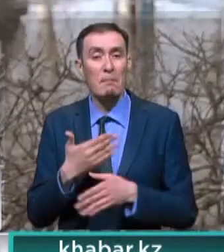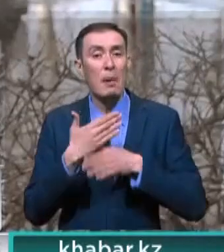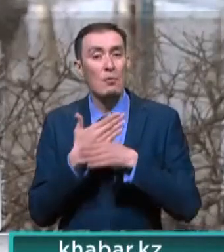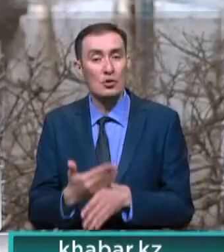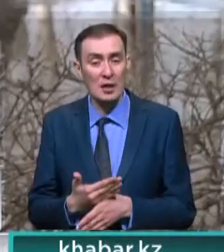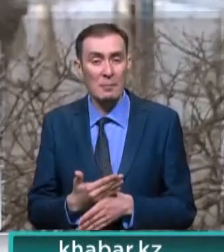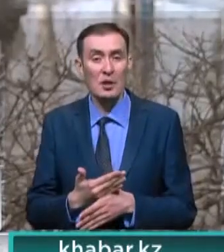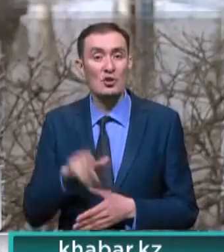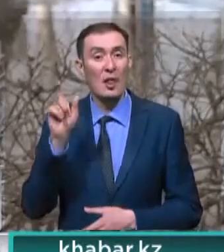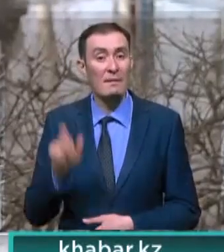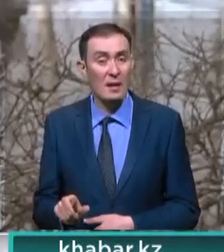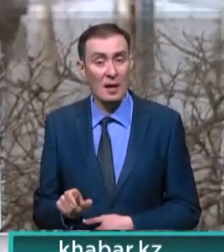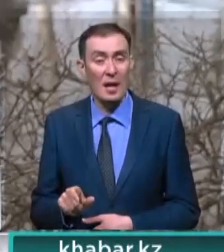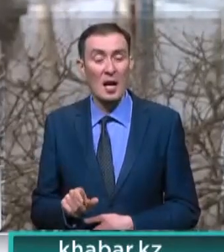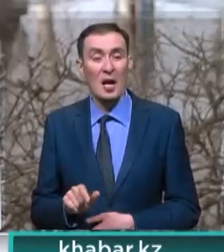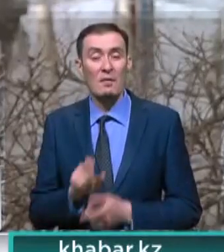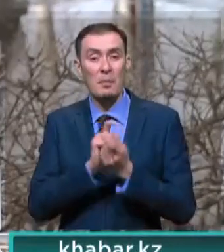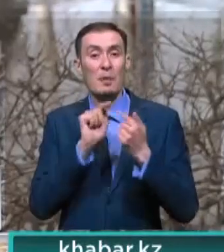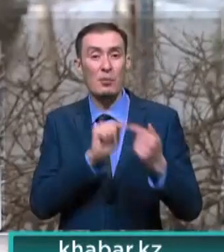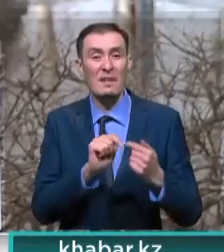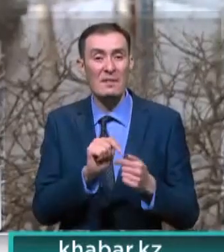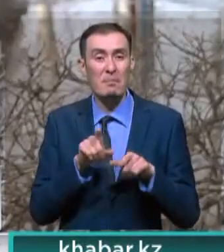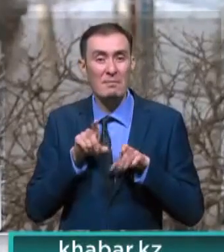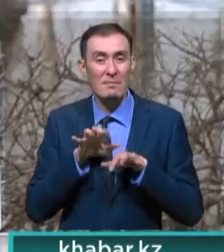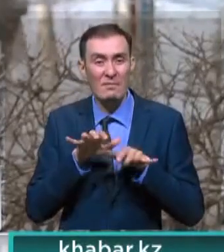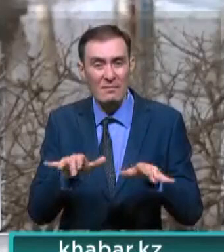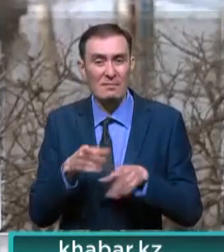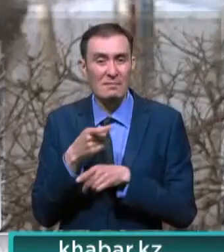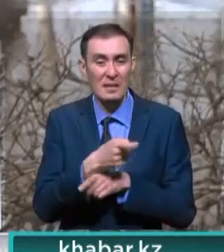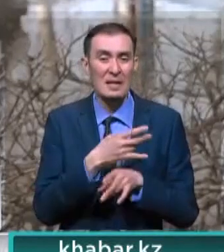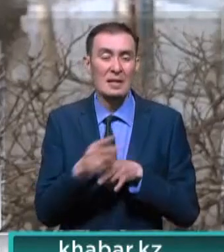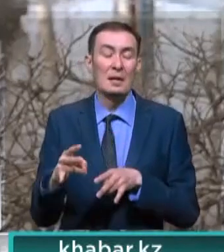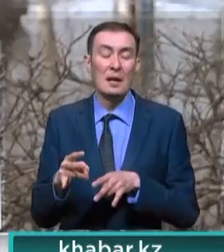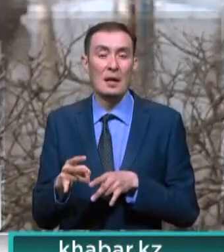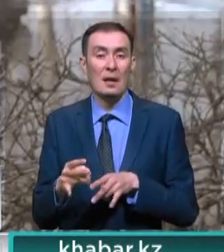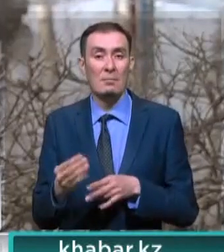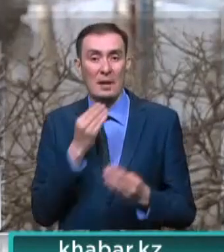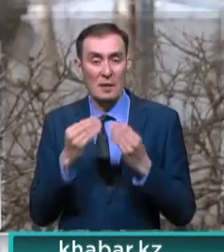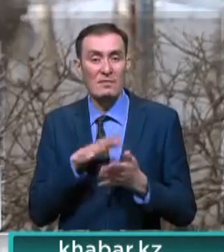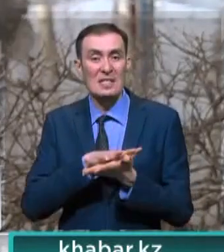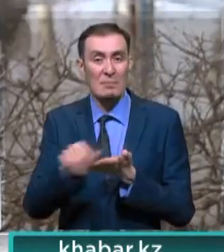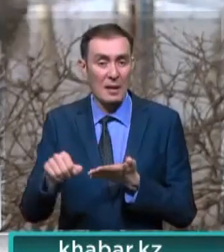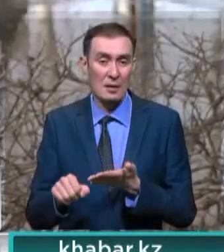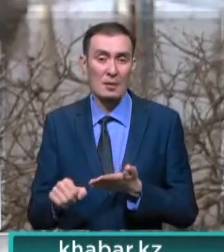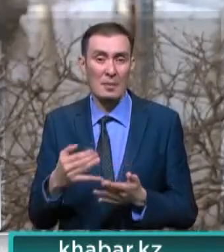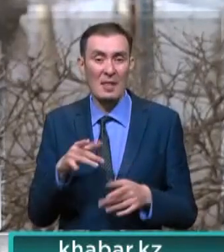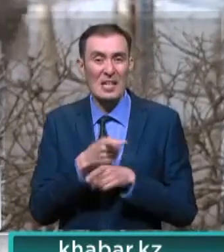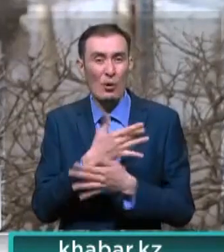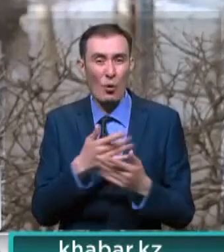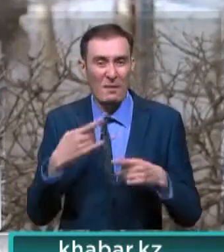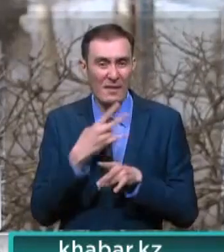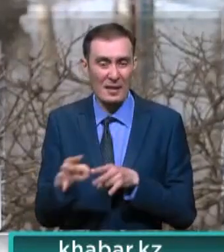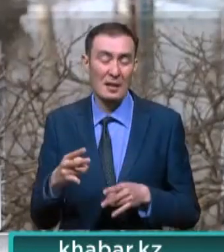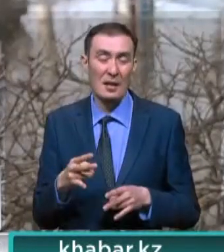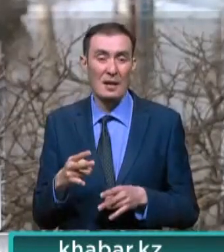человека в борьбе с вредителями верными союзниками в истреблении насекомых